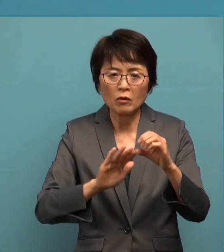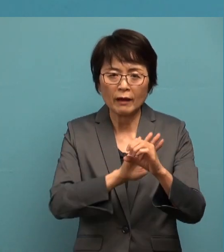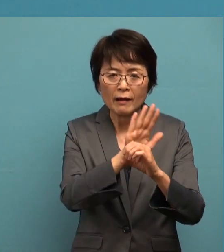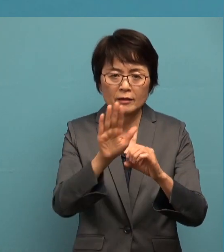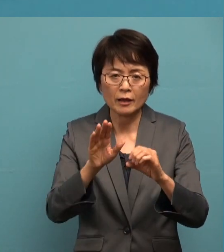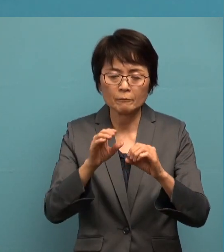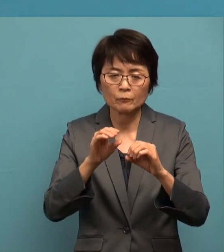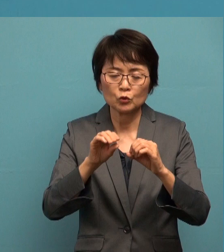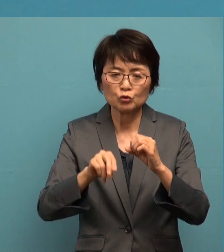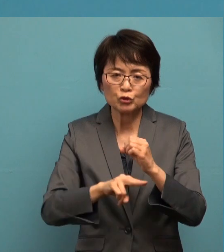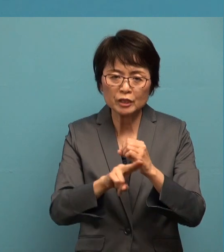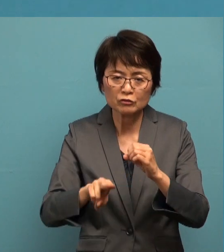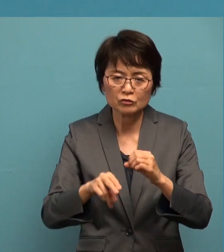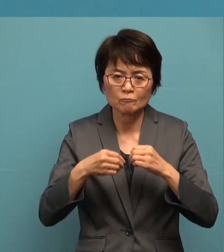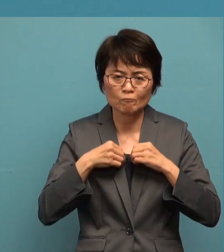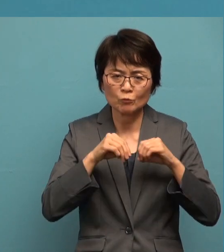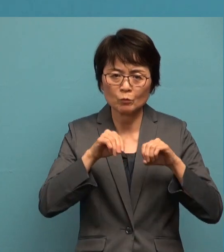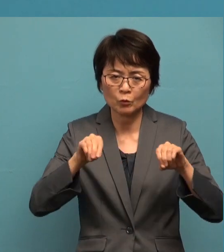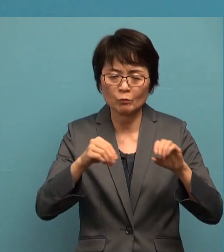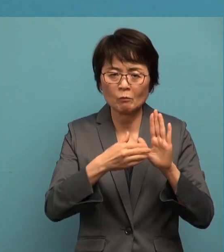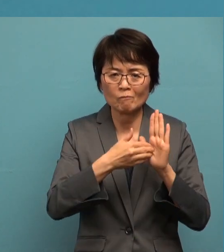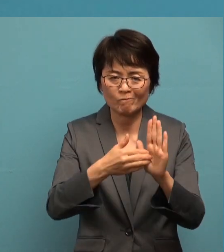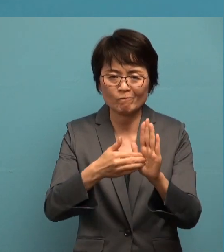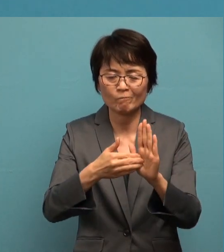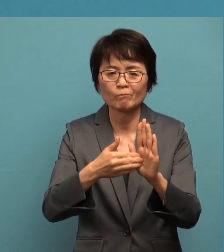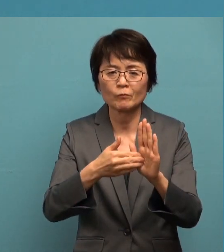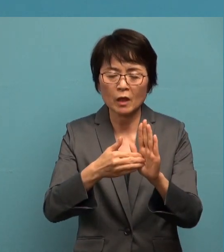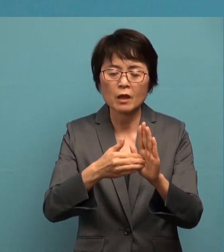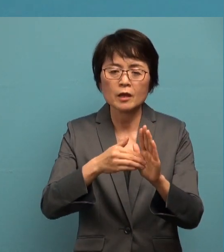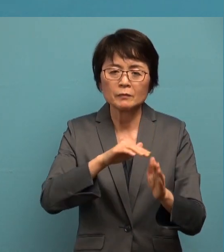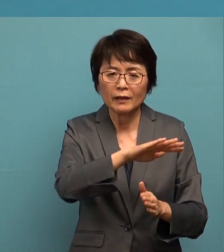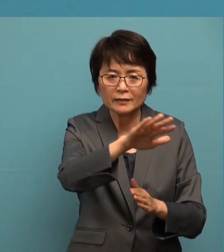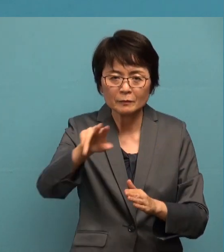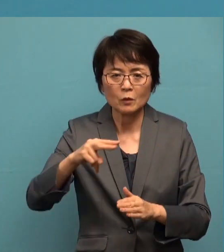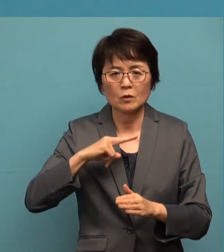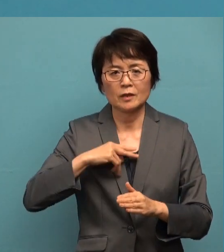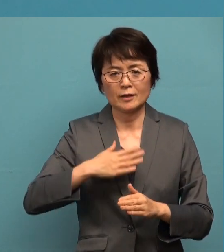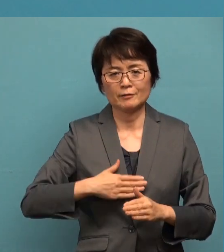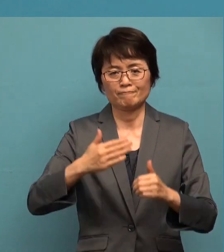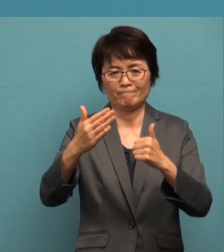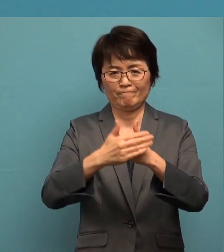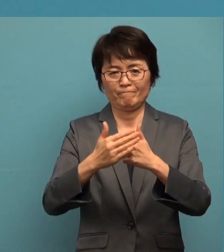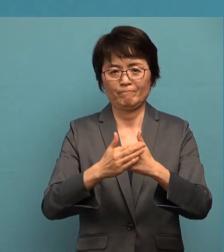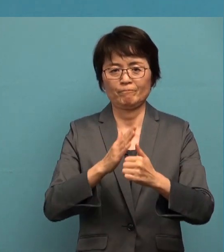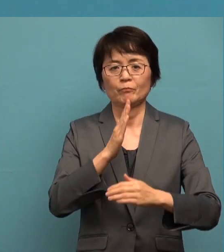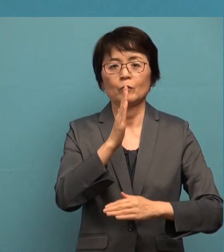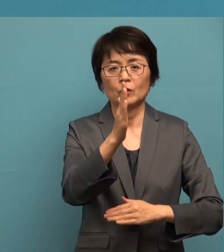どうか皆さんのご理解とご協力をよろしくお願いいたします。